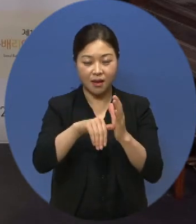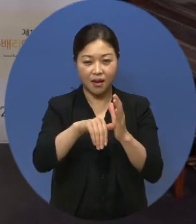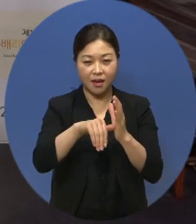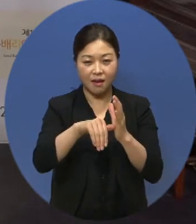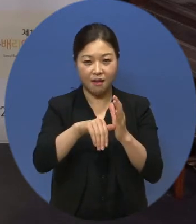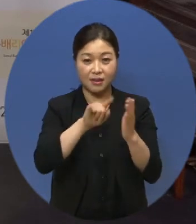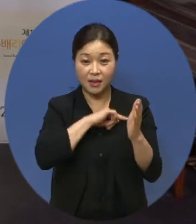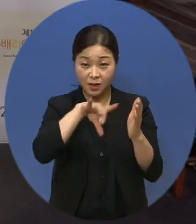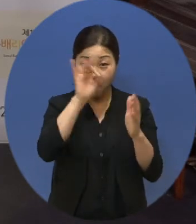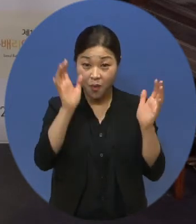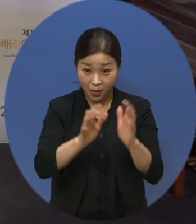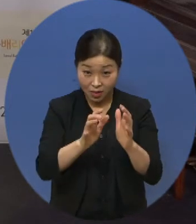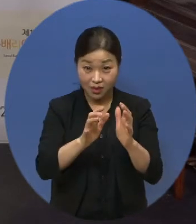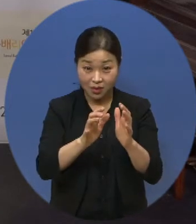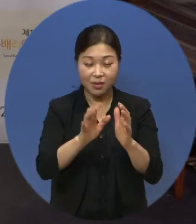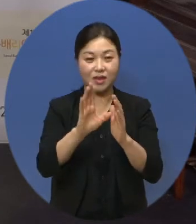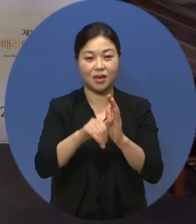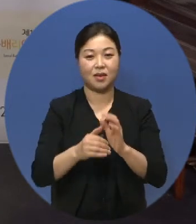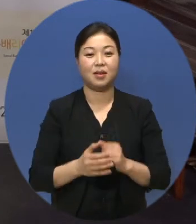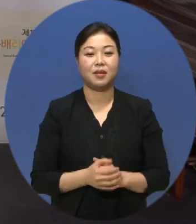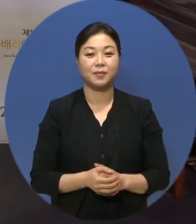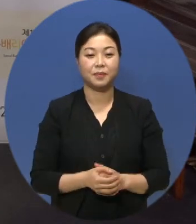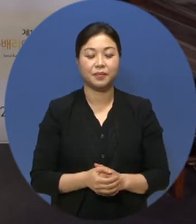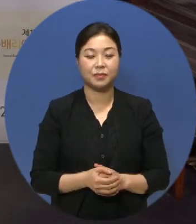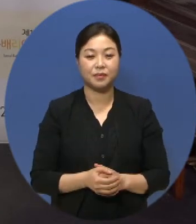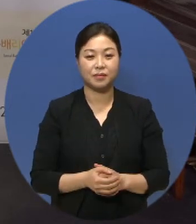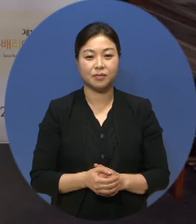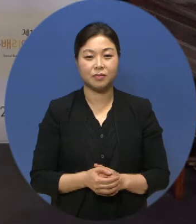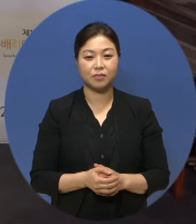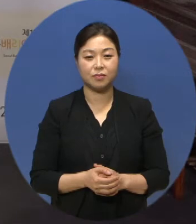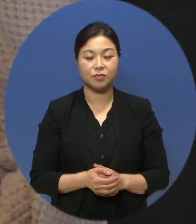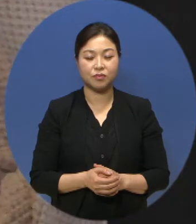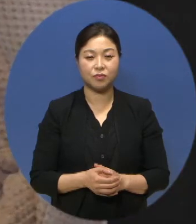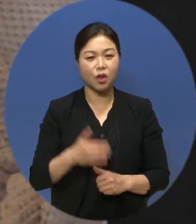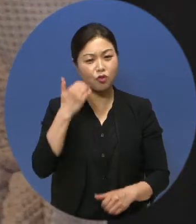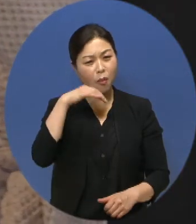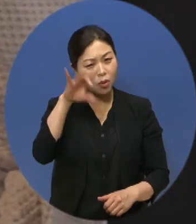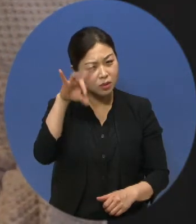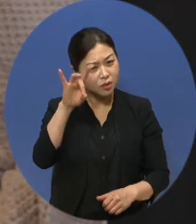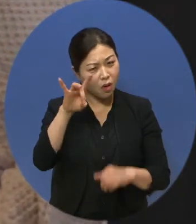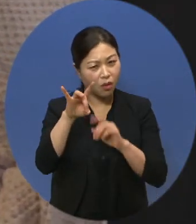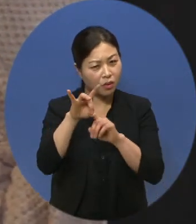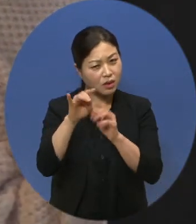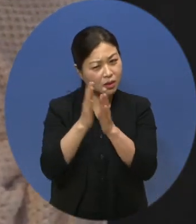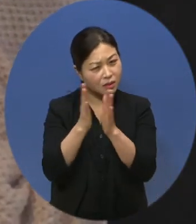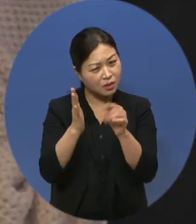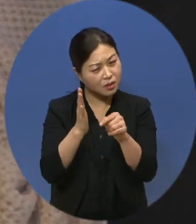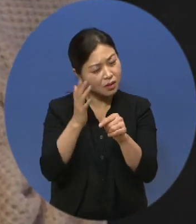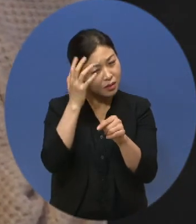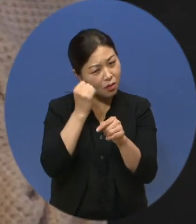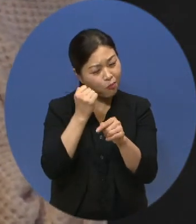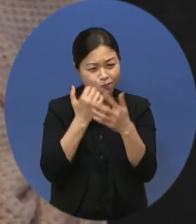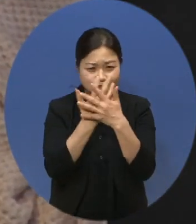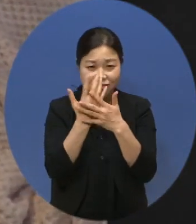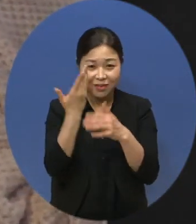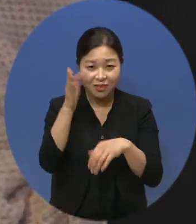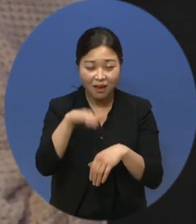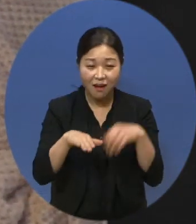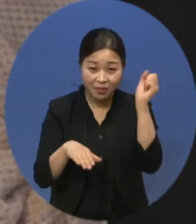모였던 자리예요. 근데 그때 누가 먼저 시작했는지 정확히 기억은 안 나는데